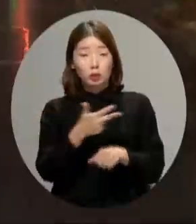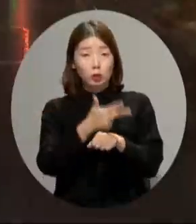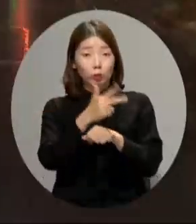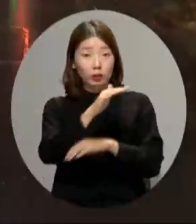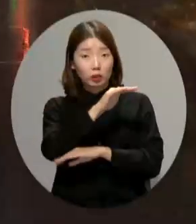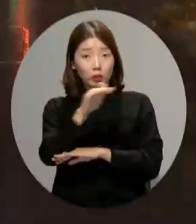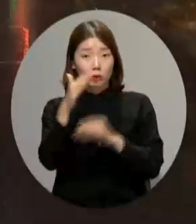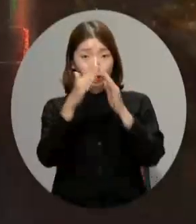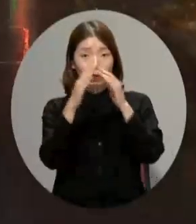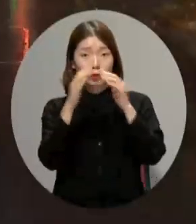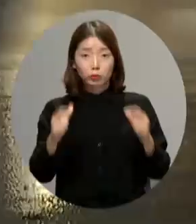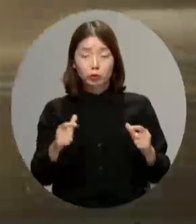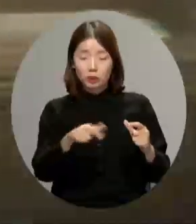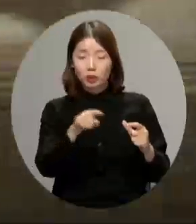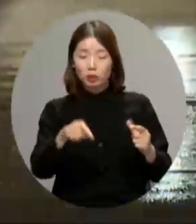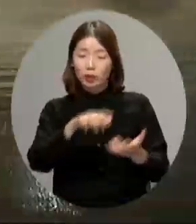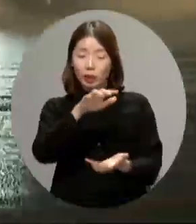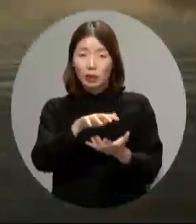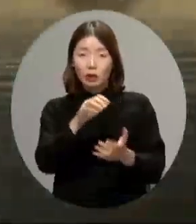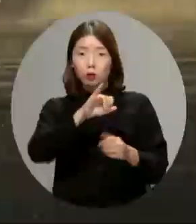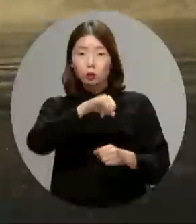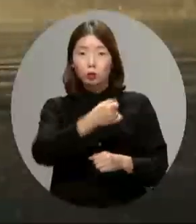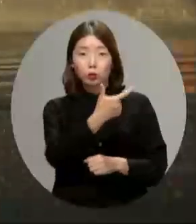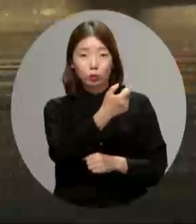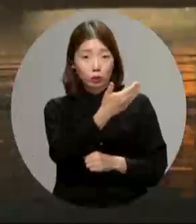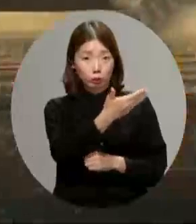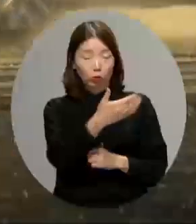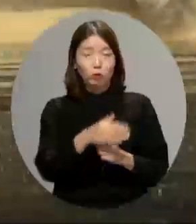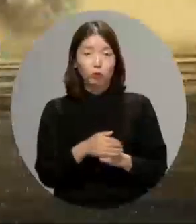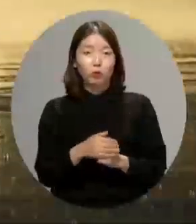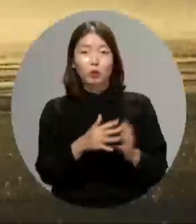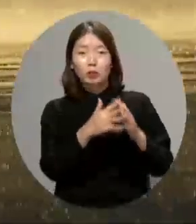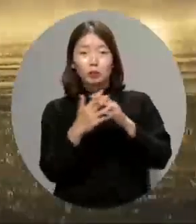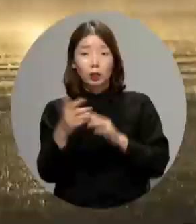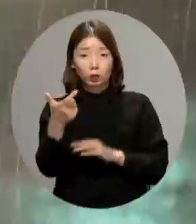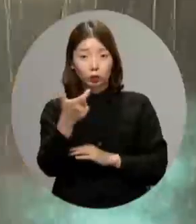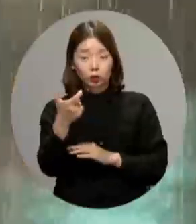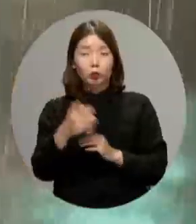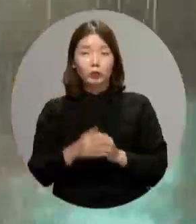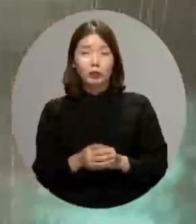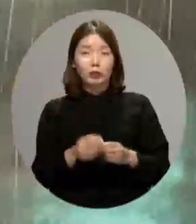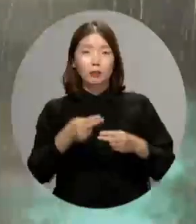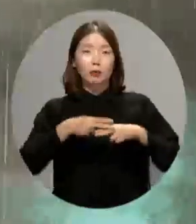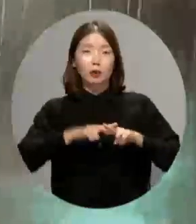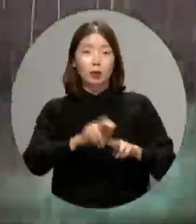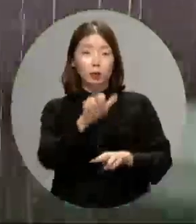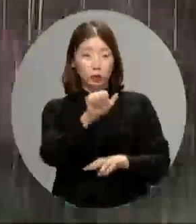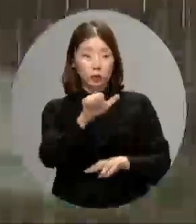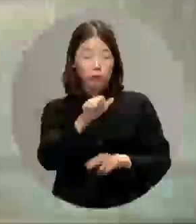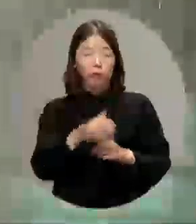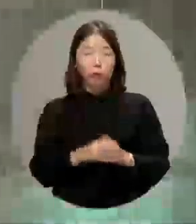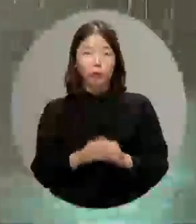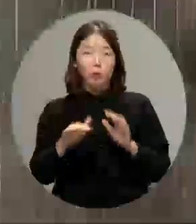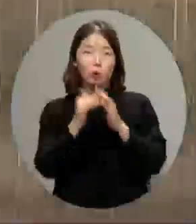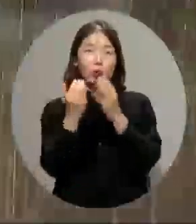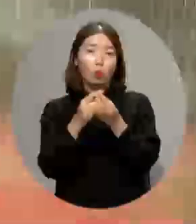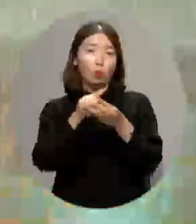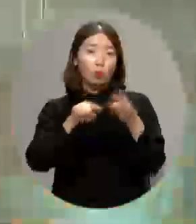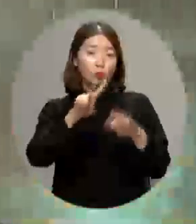기준으로 전북에 내린 비의 양은 순창 69mm, 장수 60mm, 남원 55mm,